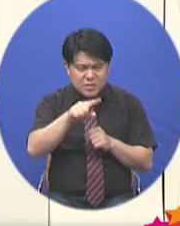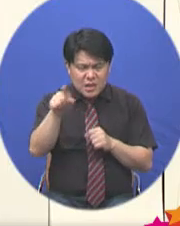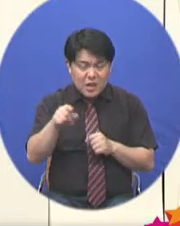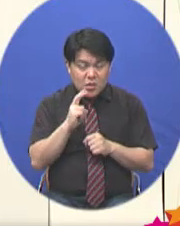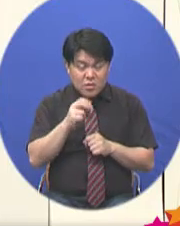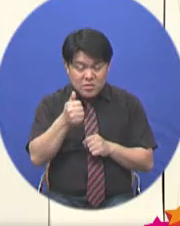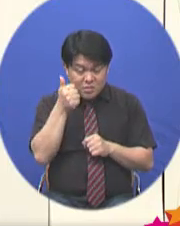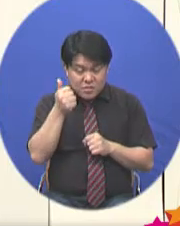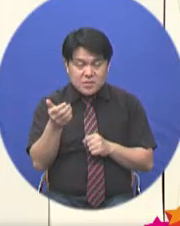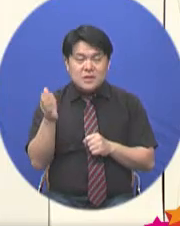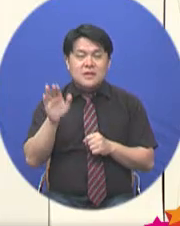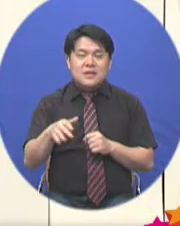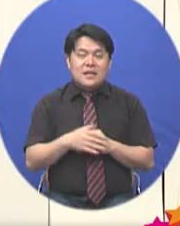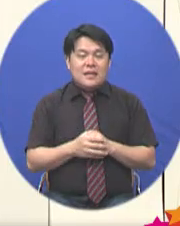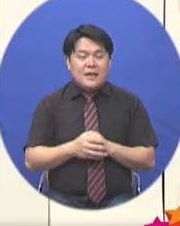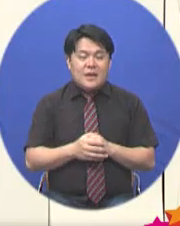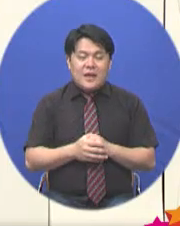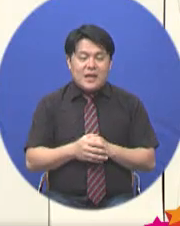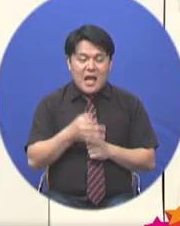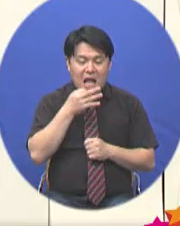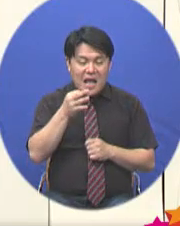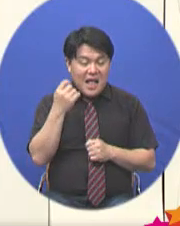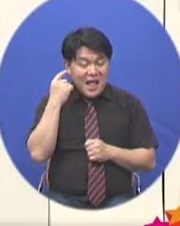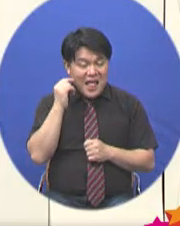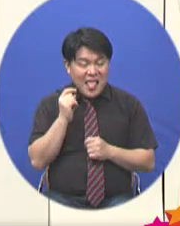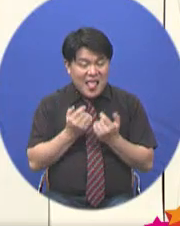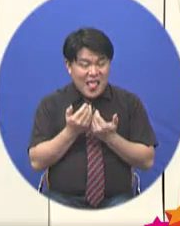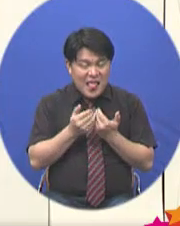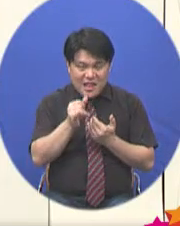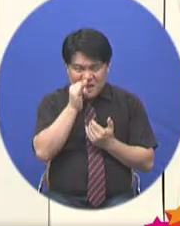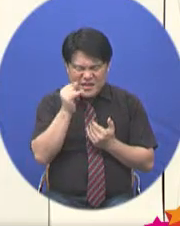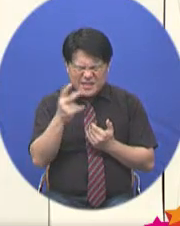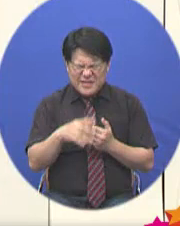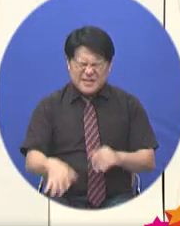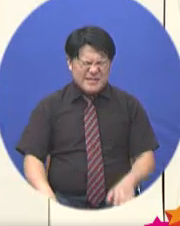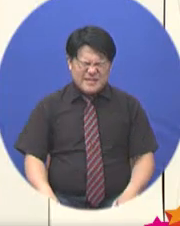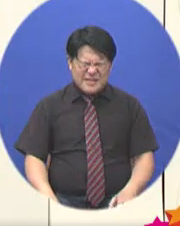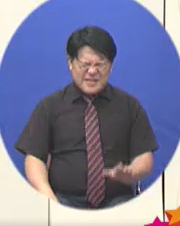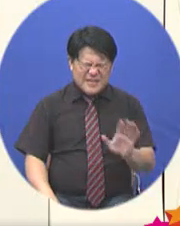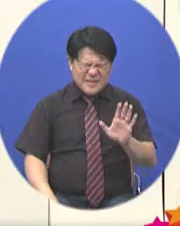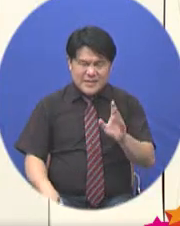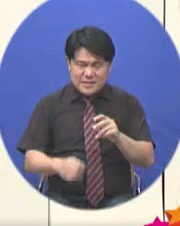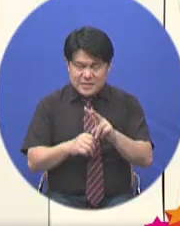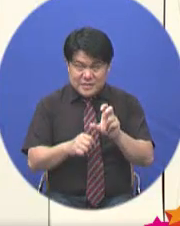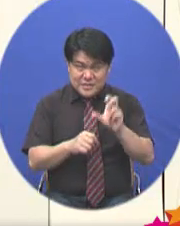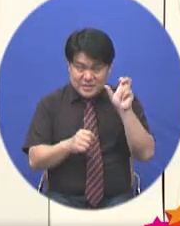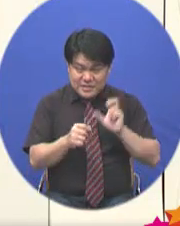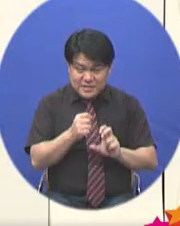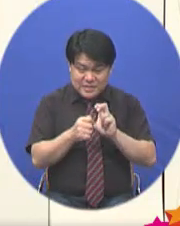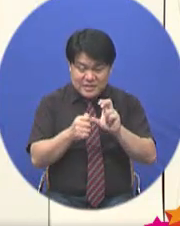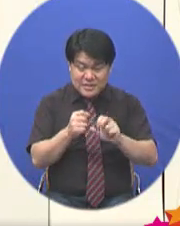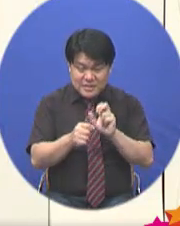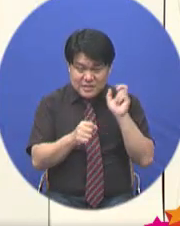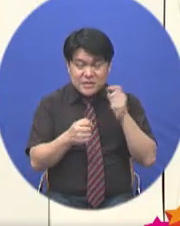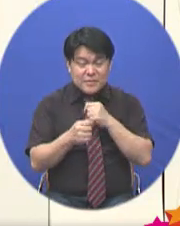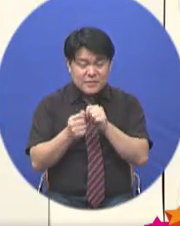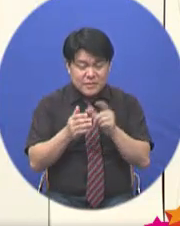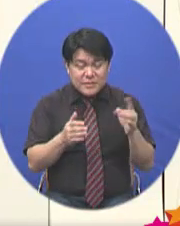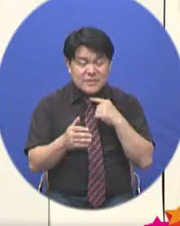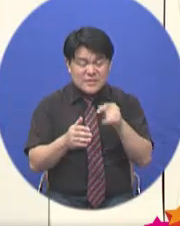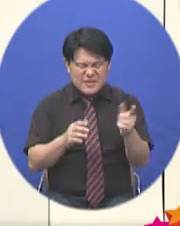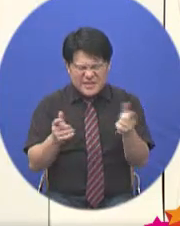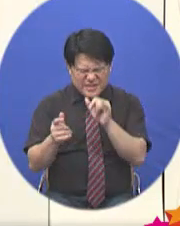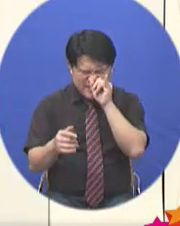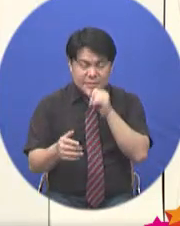좋은데요. 성면에서도 또 그렇고 뭐 찔레꽃이나 아주 옛날 뭐 20몇 년도 유행했던 거요. 그러니까 뭐 달래는